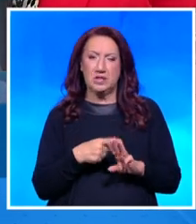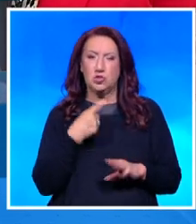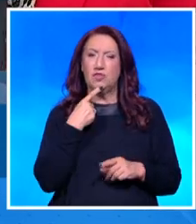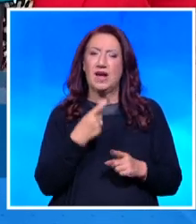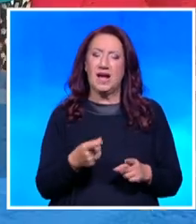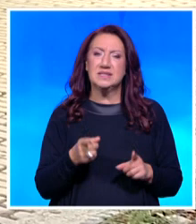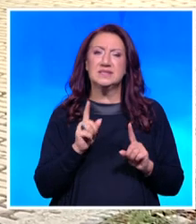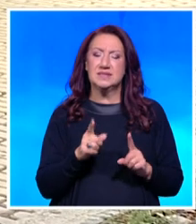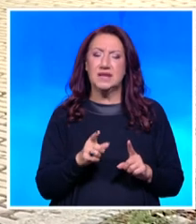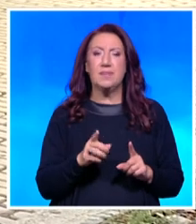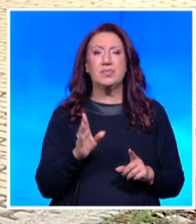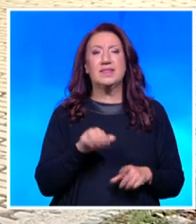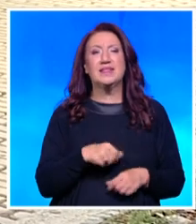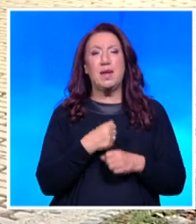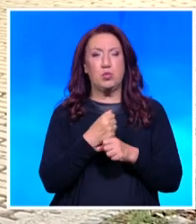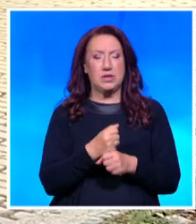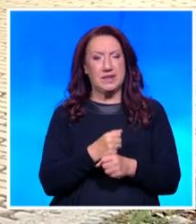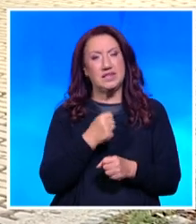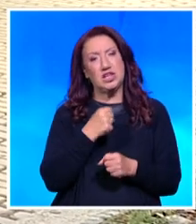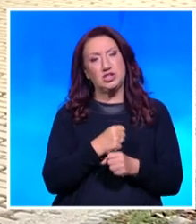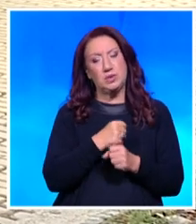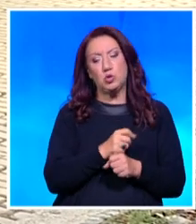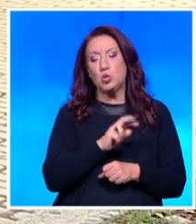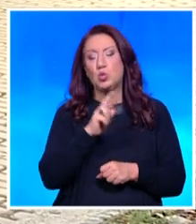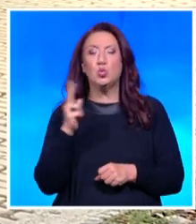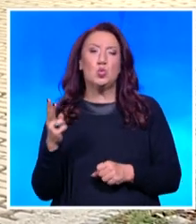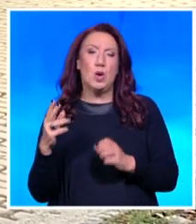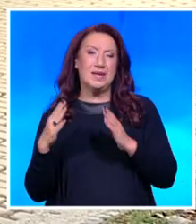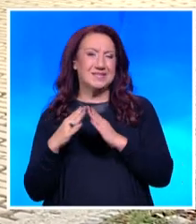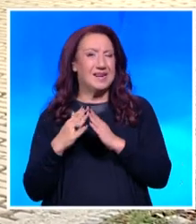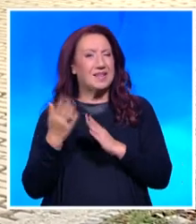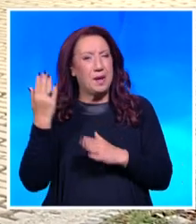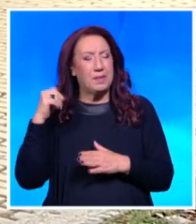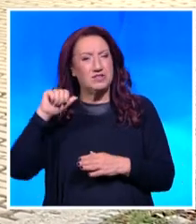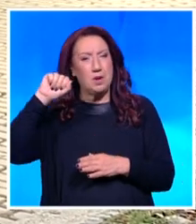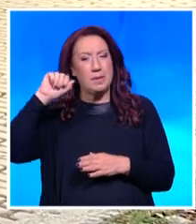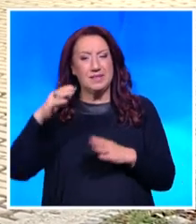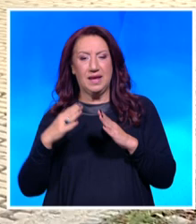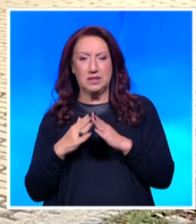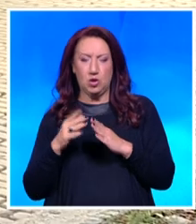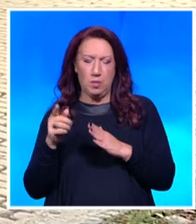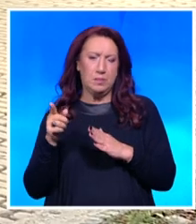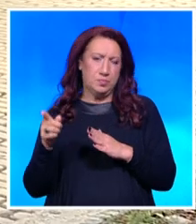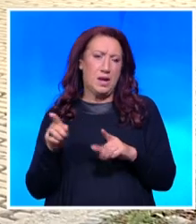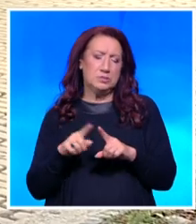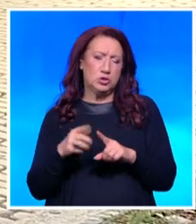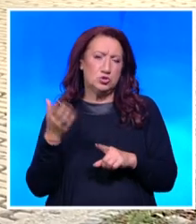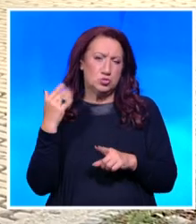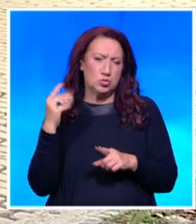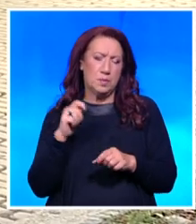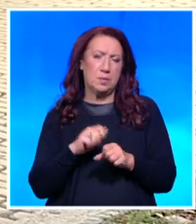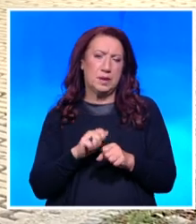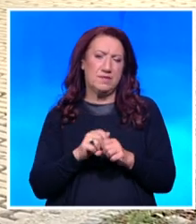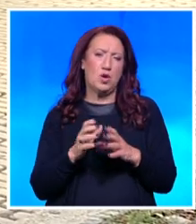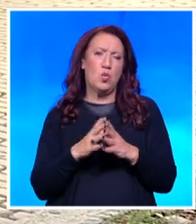междувременно депутатите ще работят в сградата на бившия партиен дом, в която също беше направен